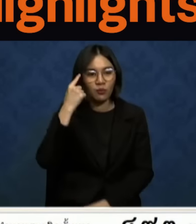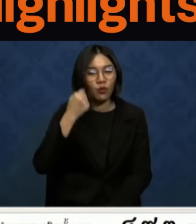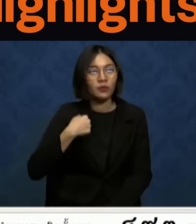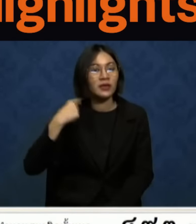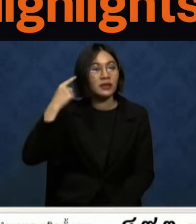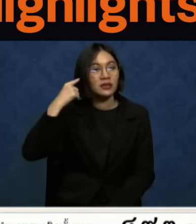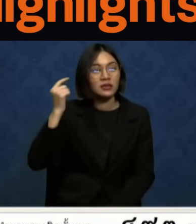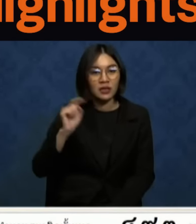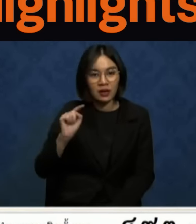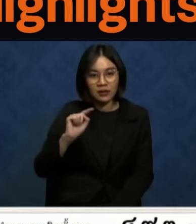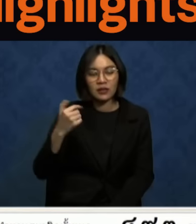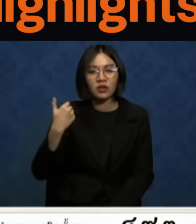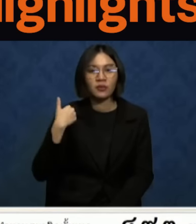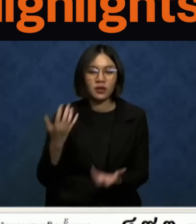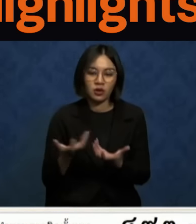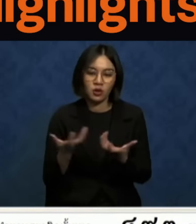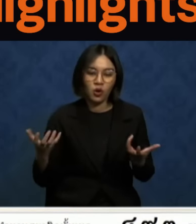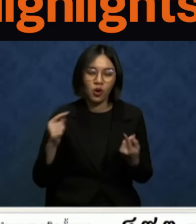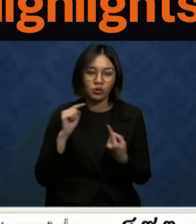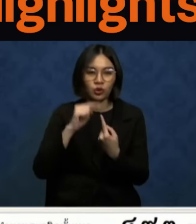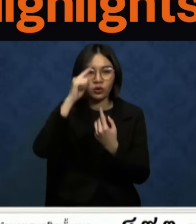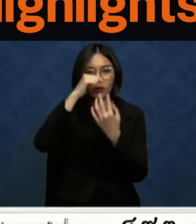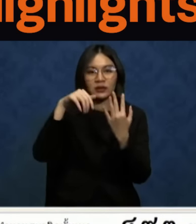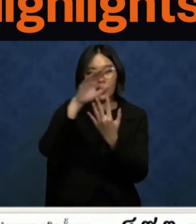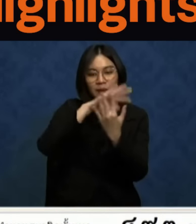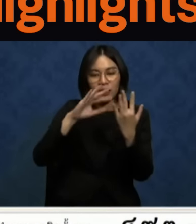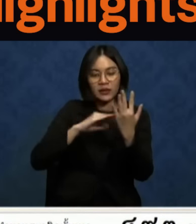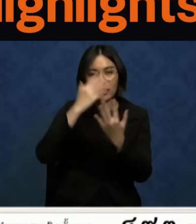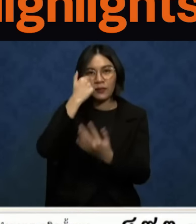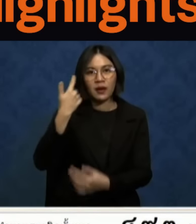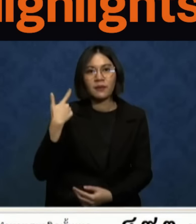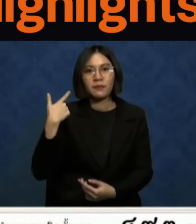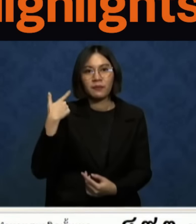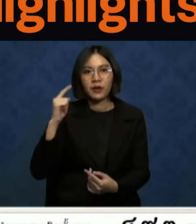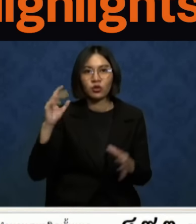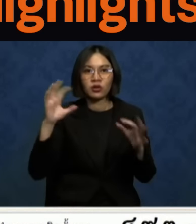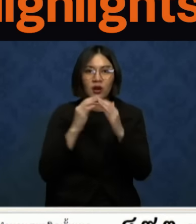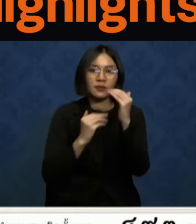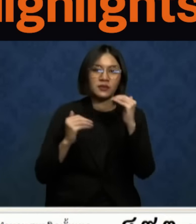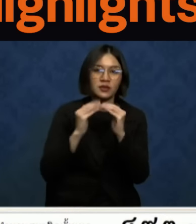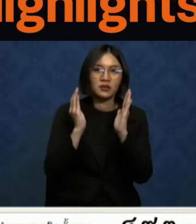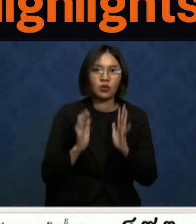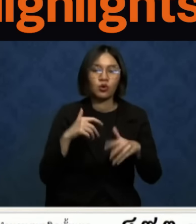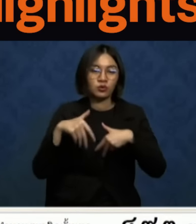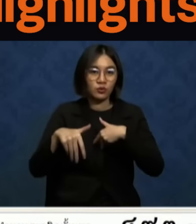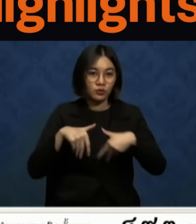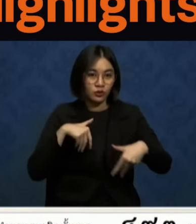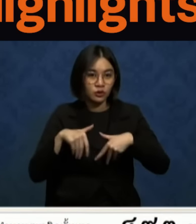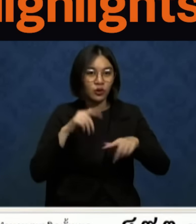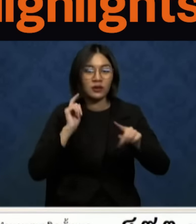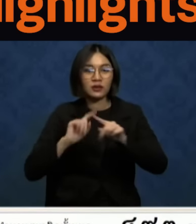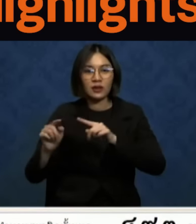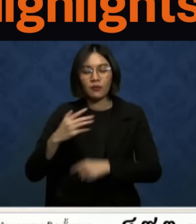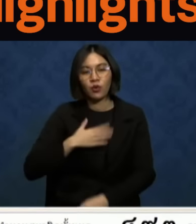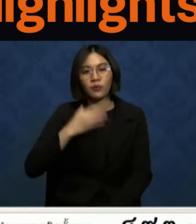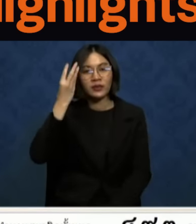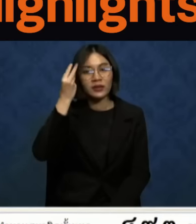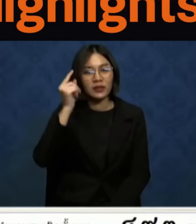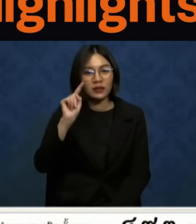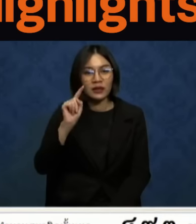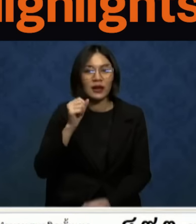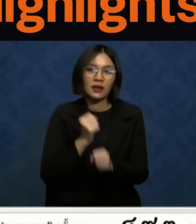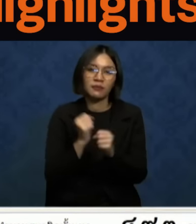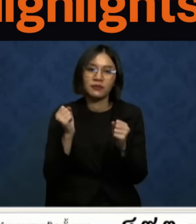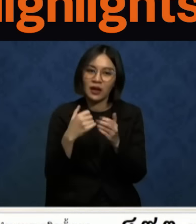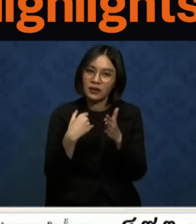ร้างใช้ทรัพยากรของประเทศนะครับเพื่อประโยชน์ในเรื่องของสิทธิมนุษยชนเรื่องของมนุษยธรรมผมคิดว่าเราจะทำได้ง่าย